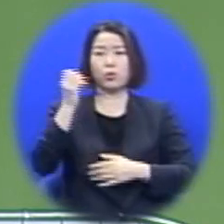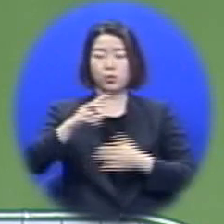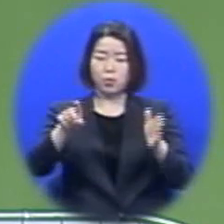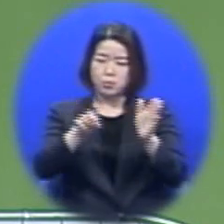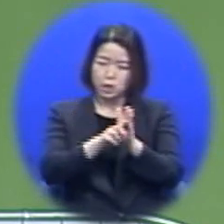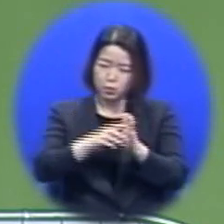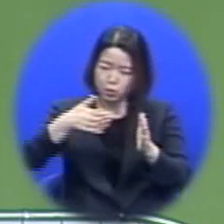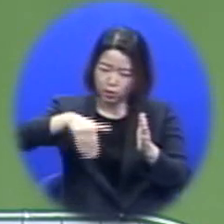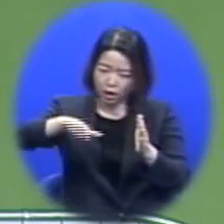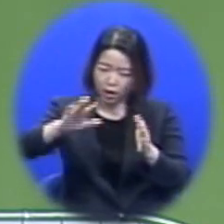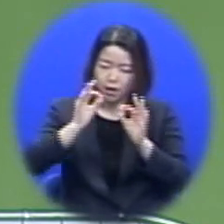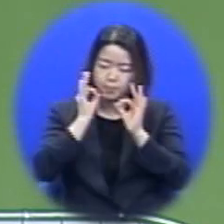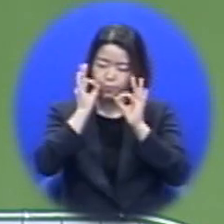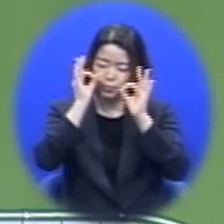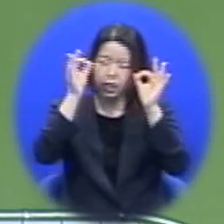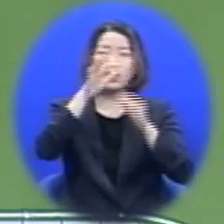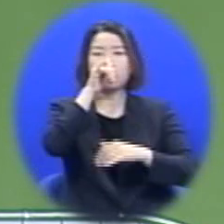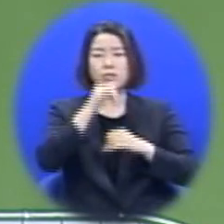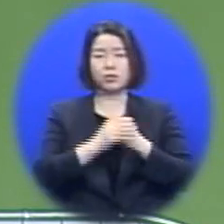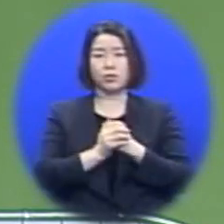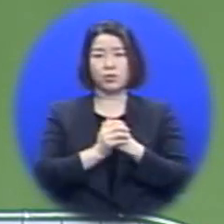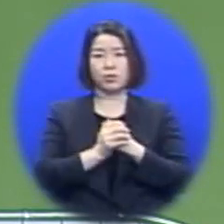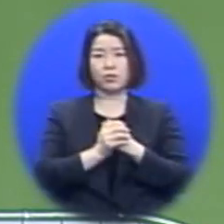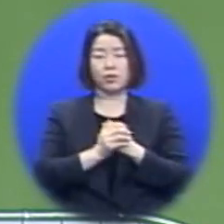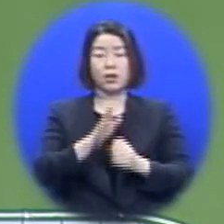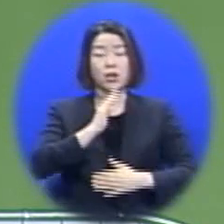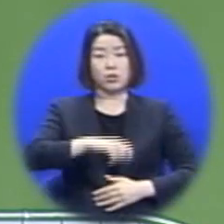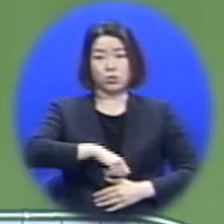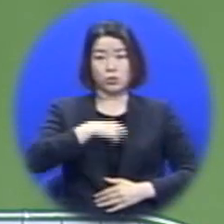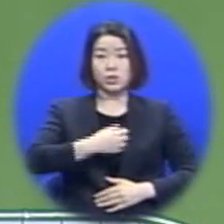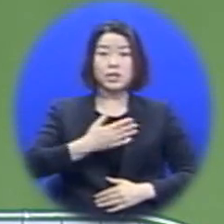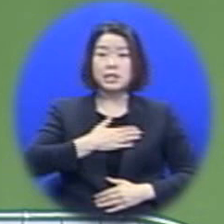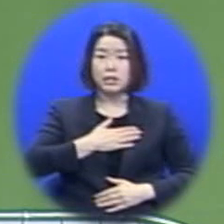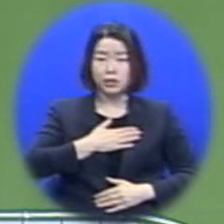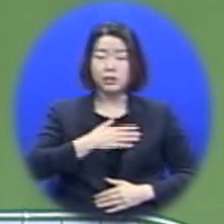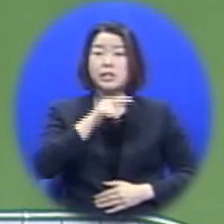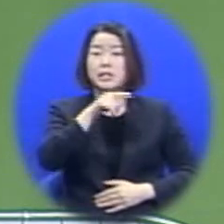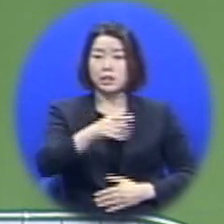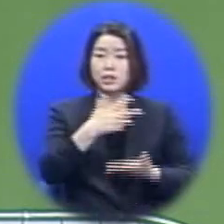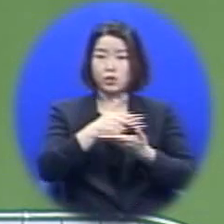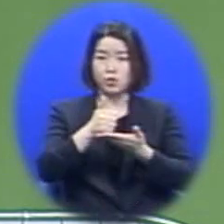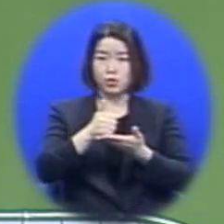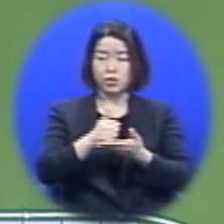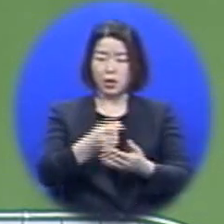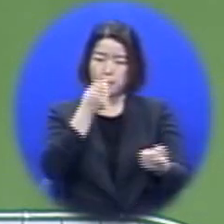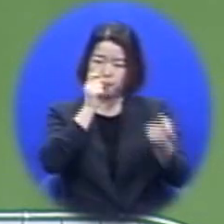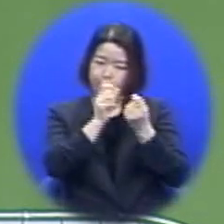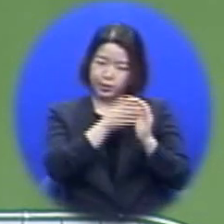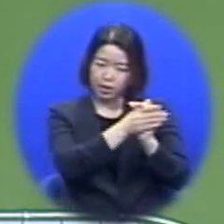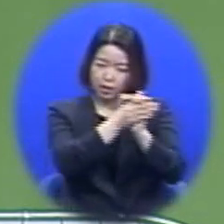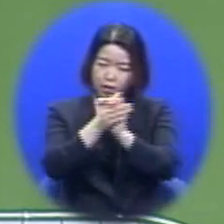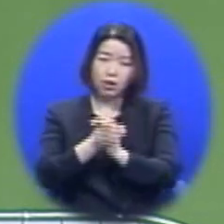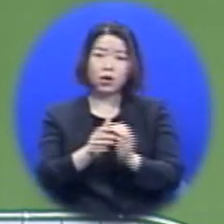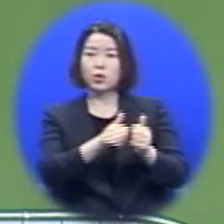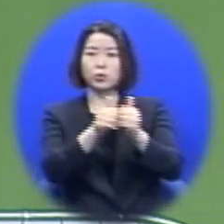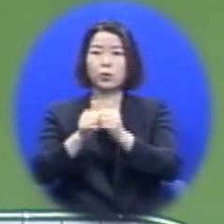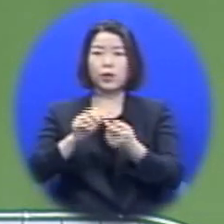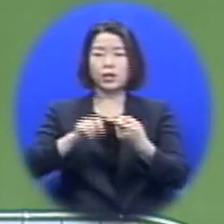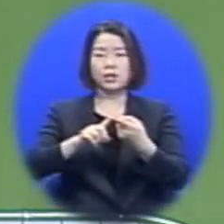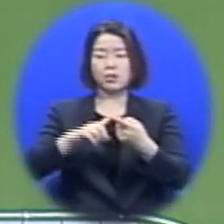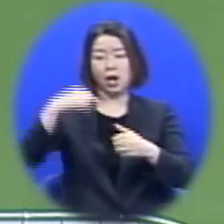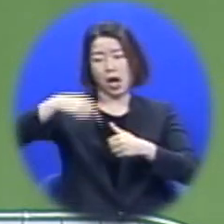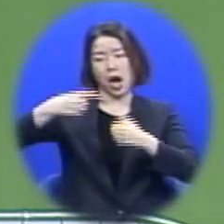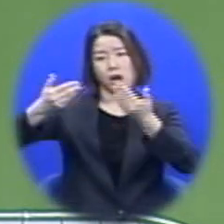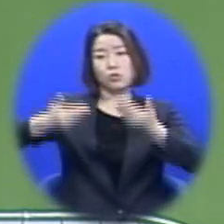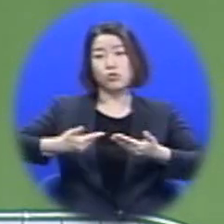믿음으로 나아가 보려고 애썼어요. 솔직히 저는 그 주님과의 친밀한 동행에 대해서 가르쳐주는 사람이